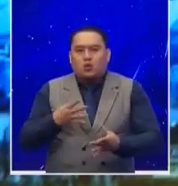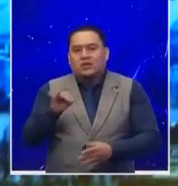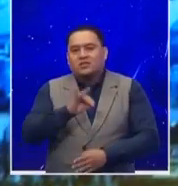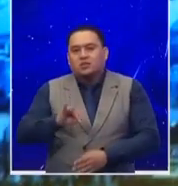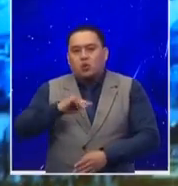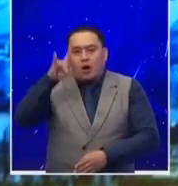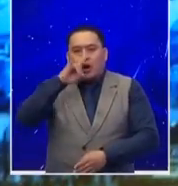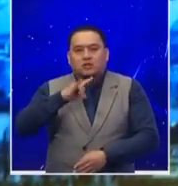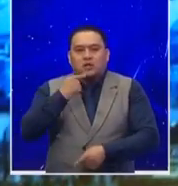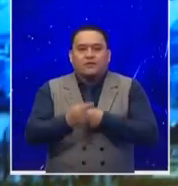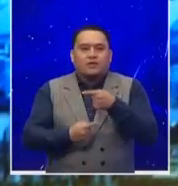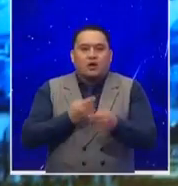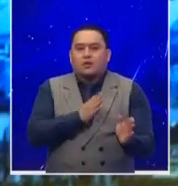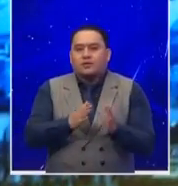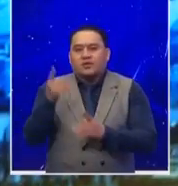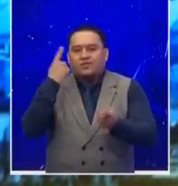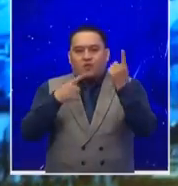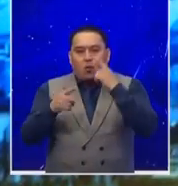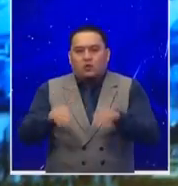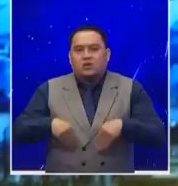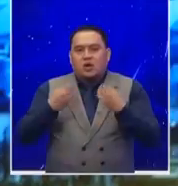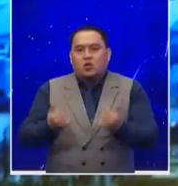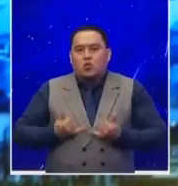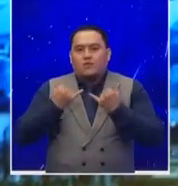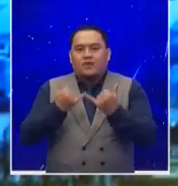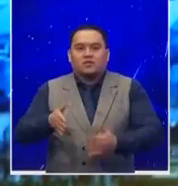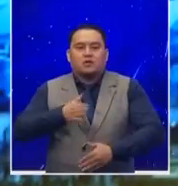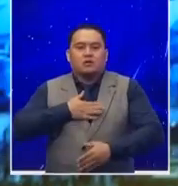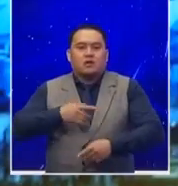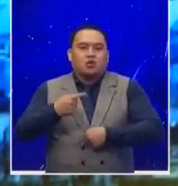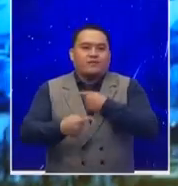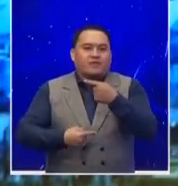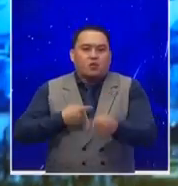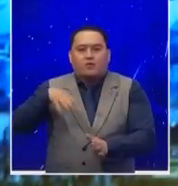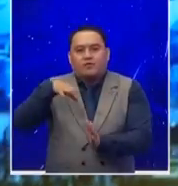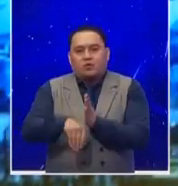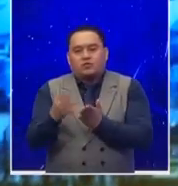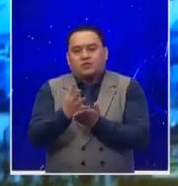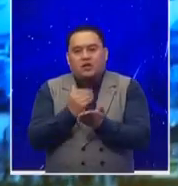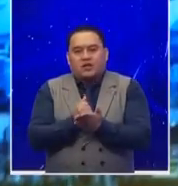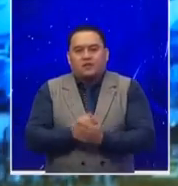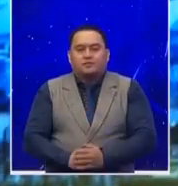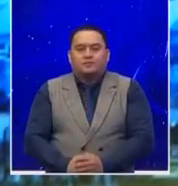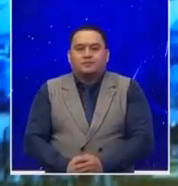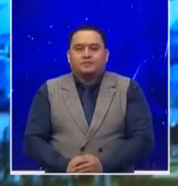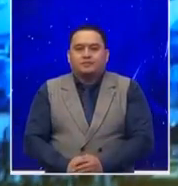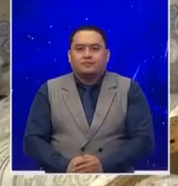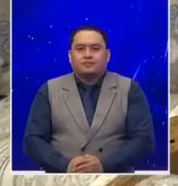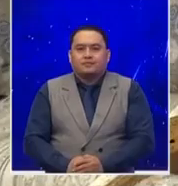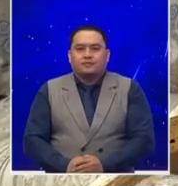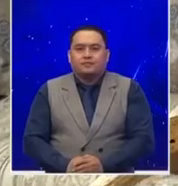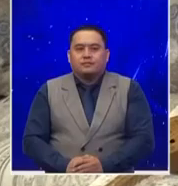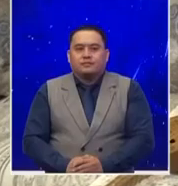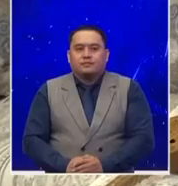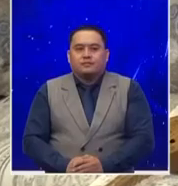традиции казахского народа. Своим творчеством он отдает дань уважения нашему наследию и вносит свой вклад в его сохранение.